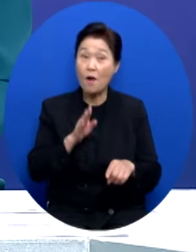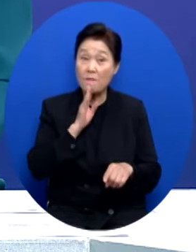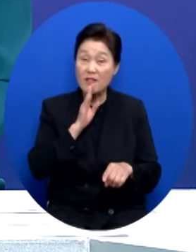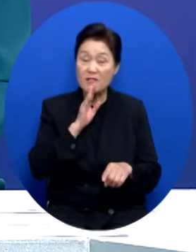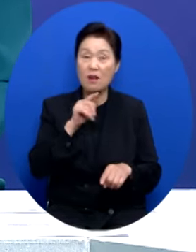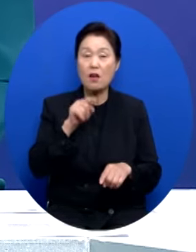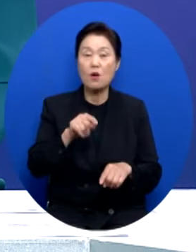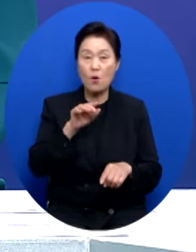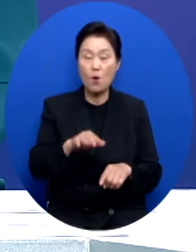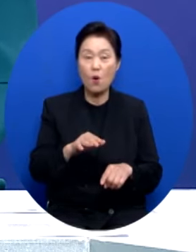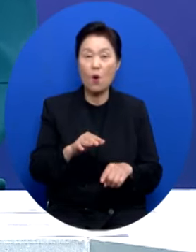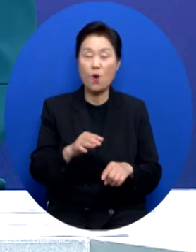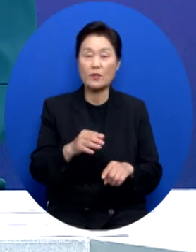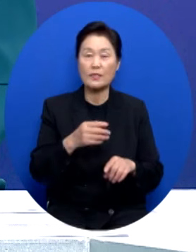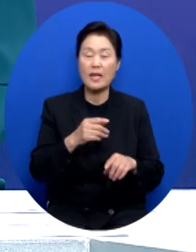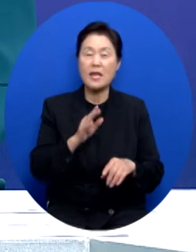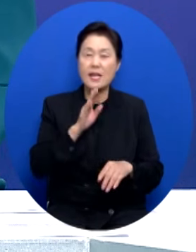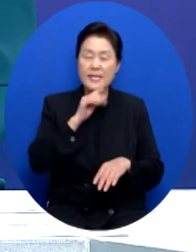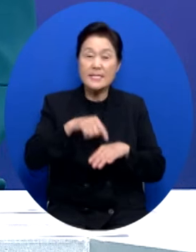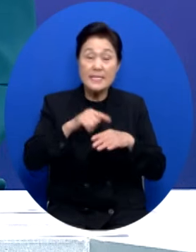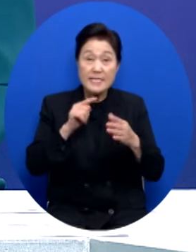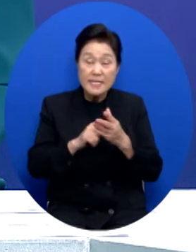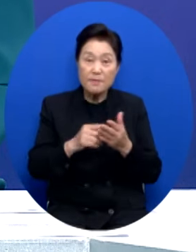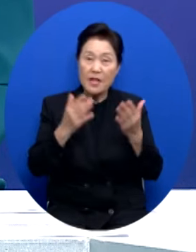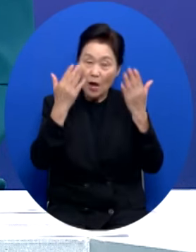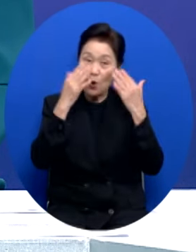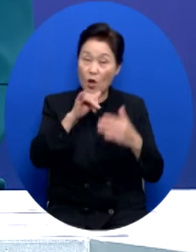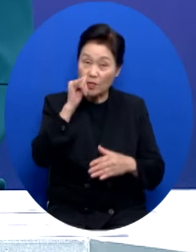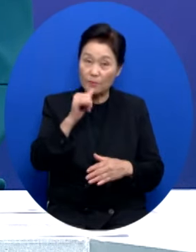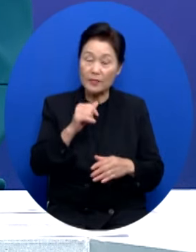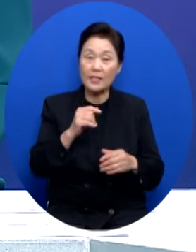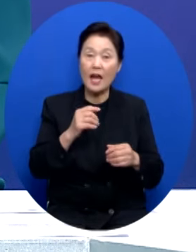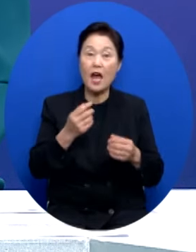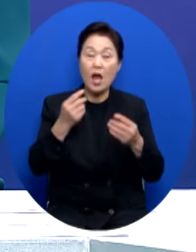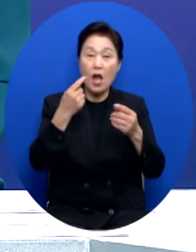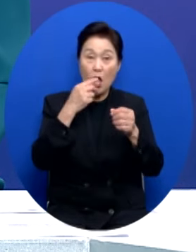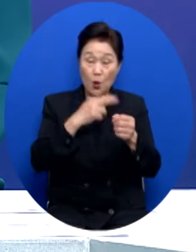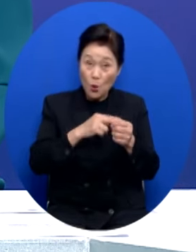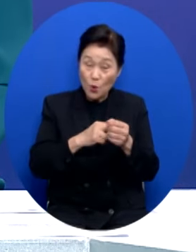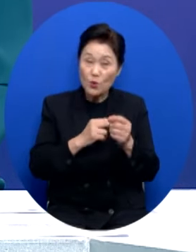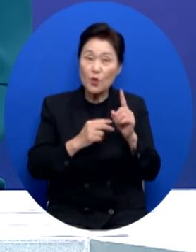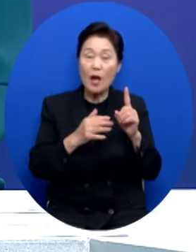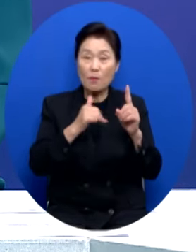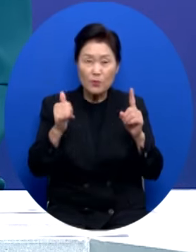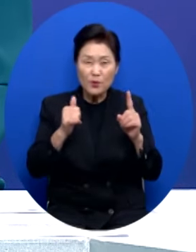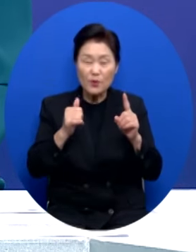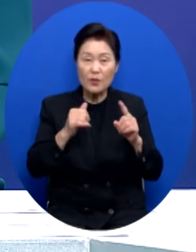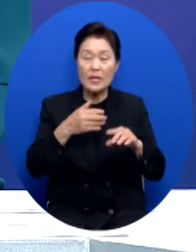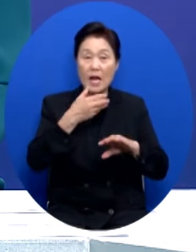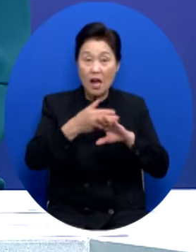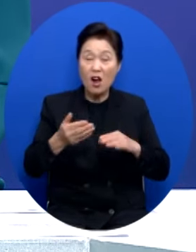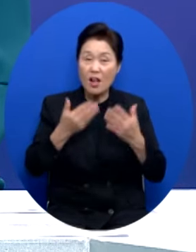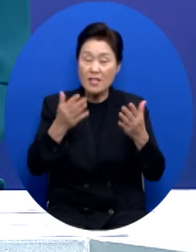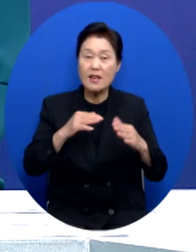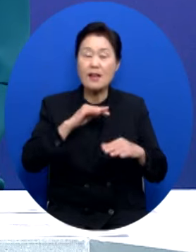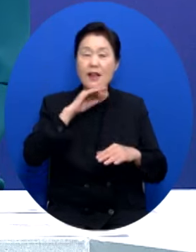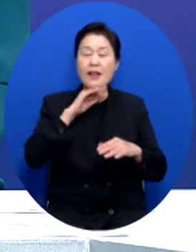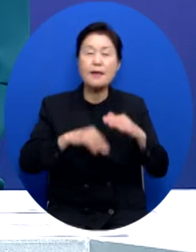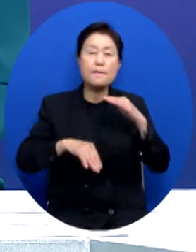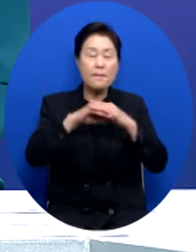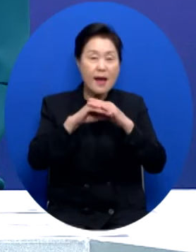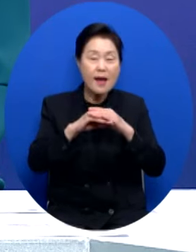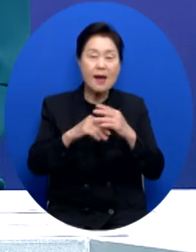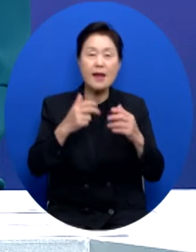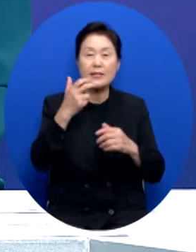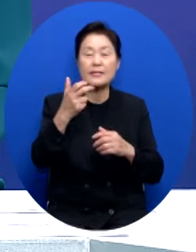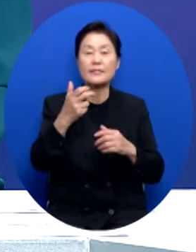진심인 캠퍼스가 있습니다. 특히 한 교수는 나이가 허락하는 데까지 헌혈에 매진하면서 핏빛사랑의 본이 됐다고